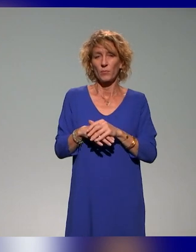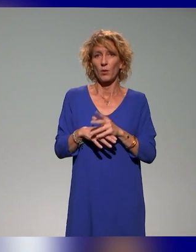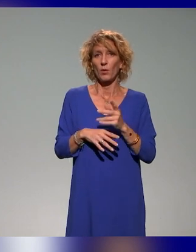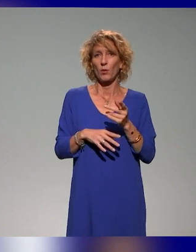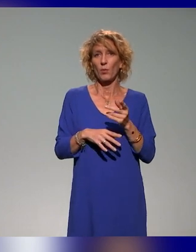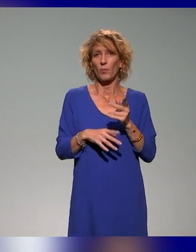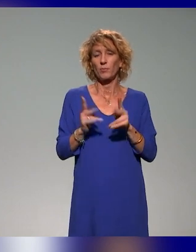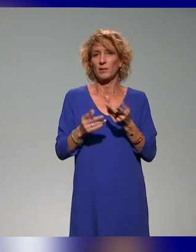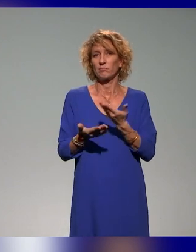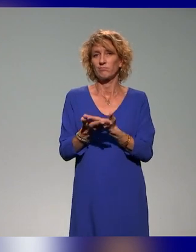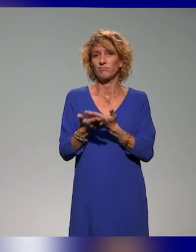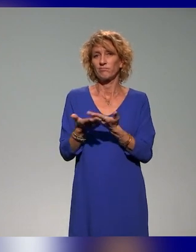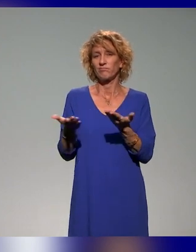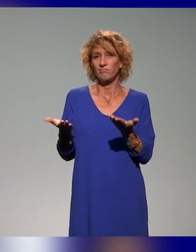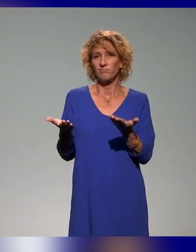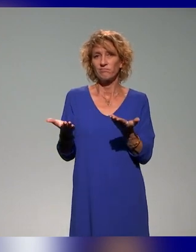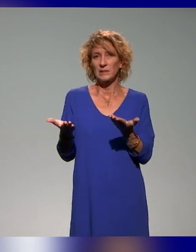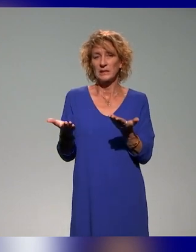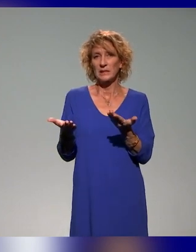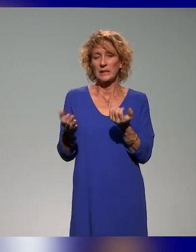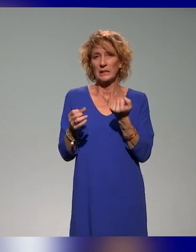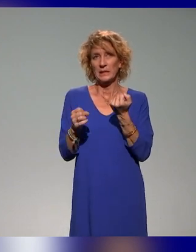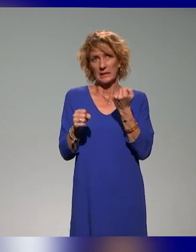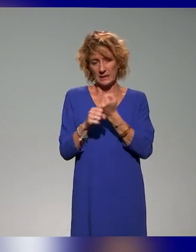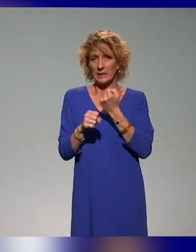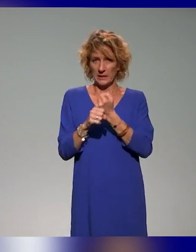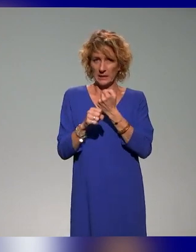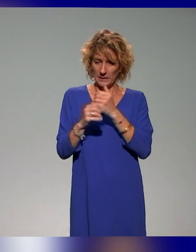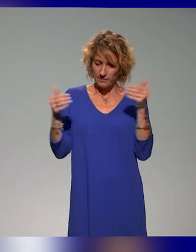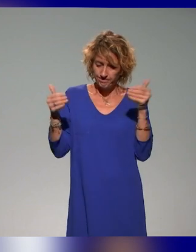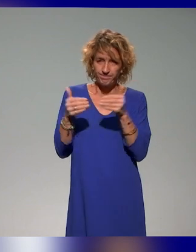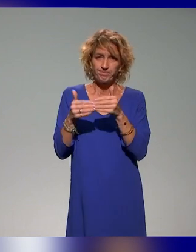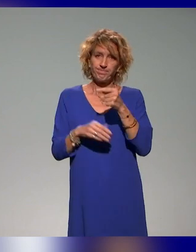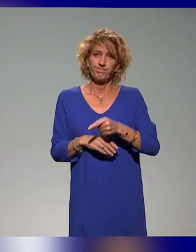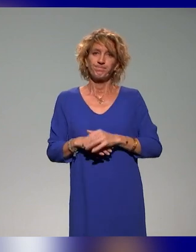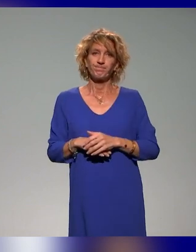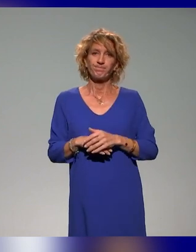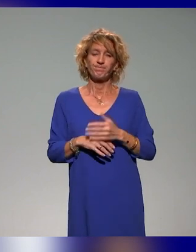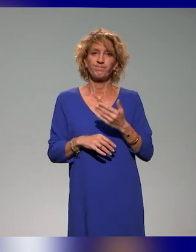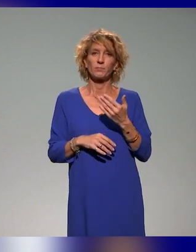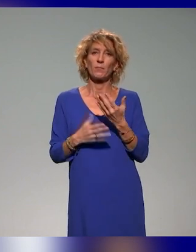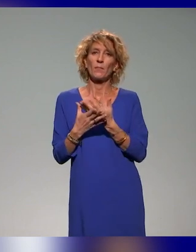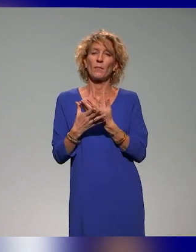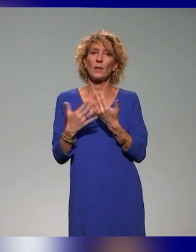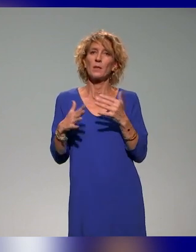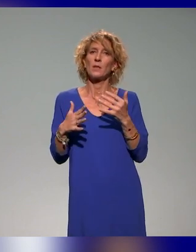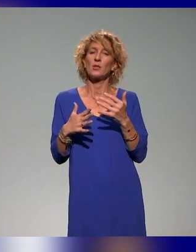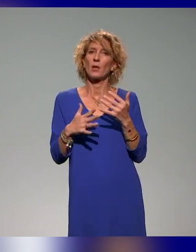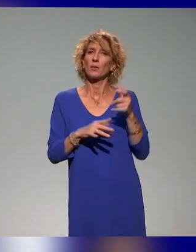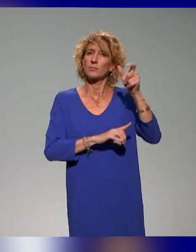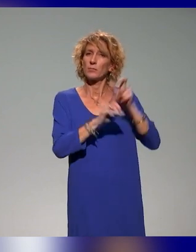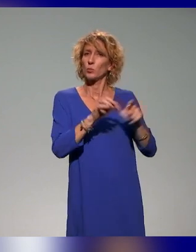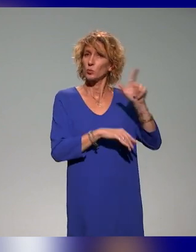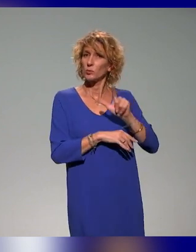c'est effectivement un vrai travail à faire, en sachant qu'on a pas mal d'éléments. Et Luigi, dans sa